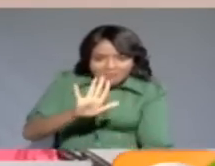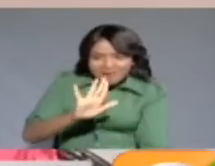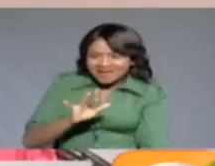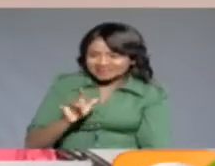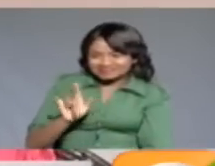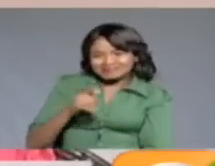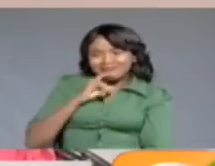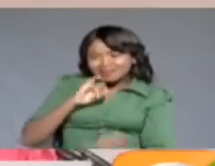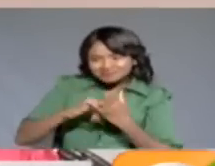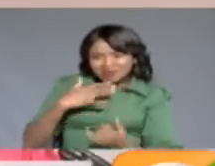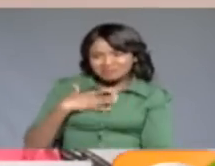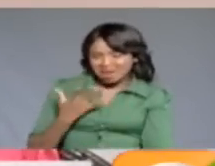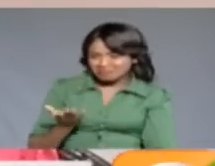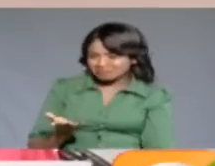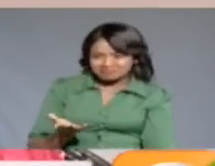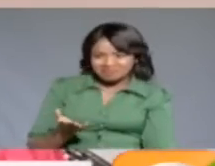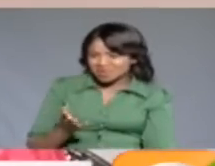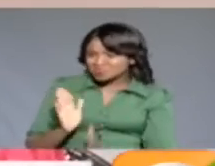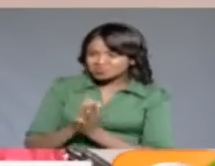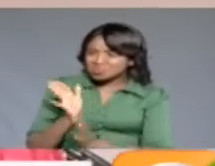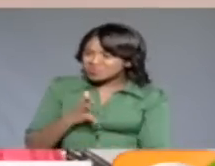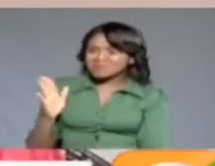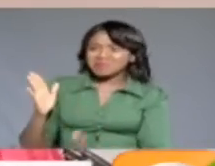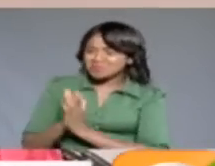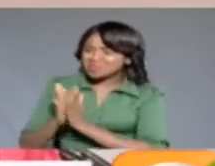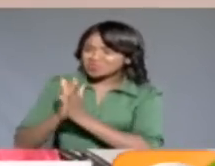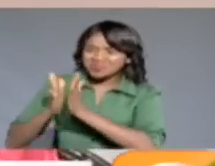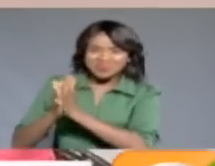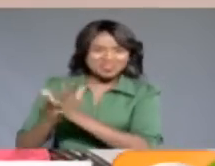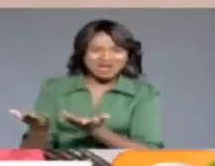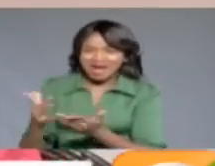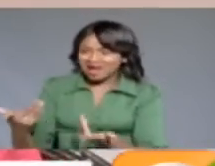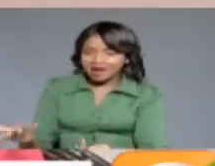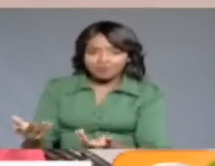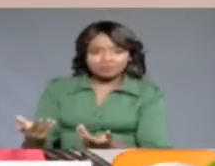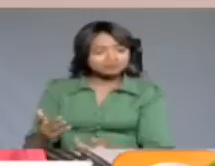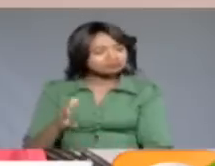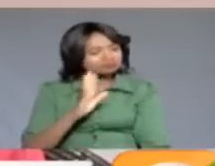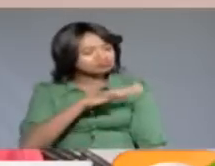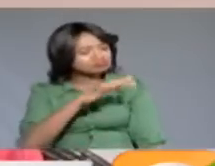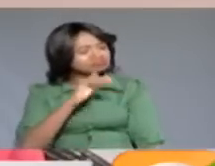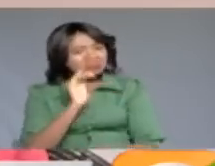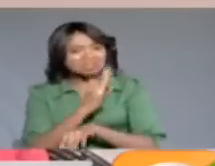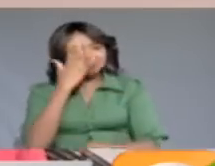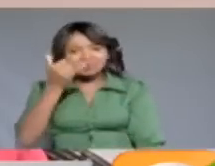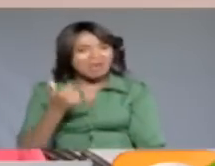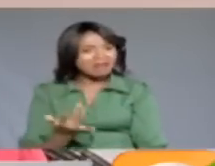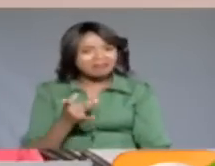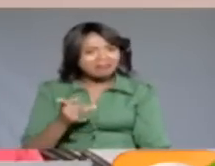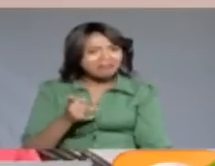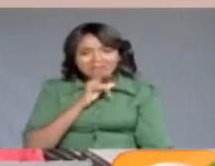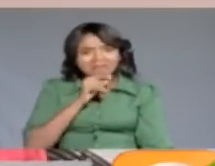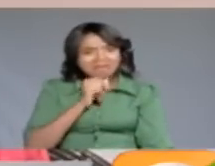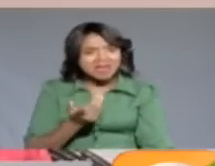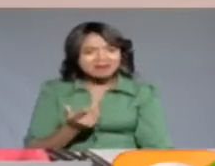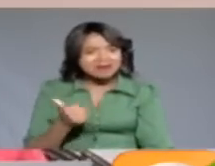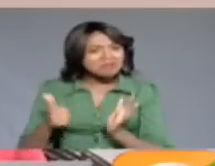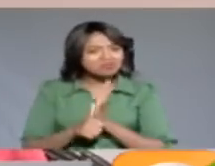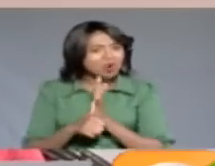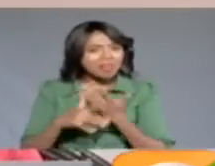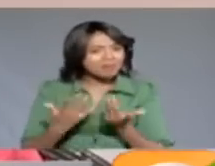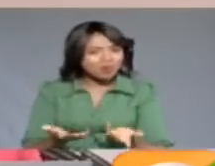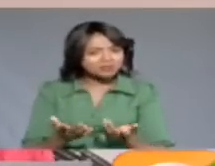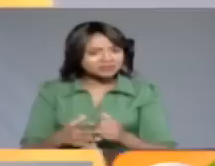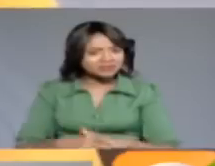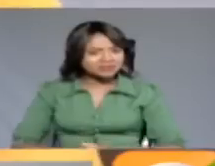kwa sababu ya kwamba bwana hakai naye. Lakini sasa hilo swali mimi nitarudisha kwa mkala. Mkala, hawa mabwana huwa wapendi kuketi na wanaume wenzao. Wapenda kuketi na